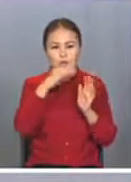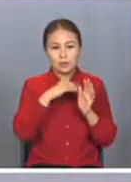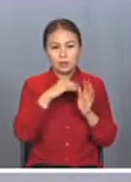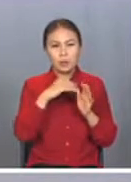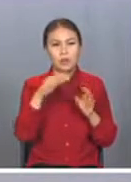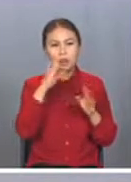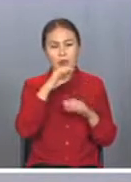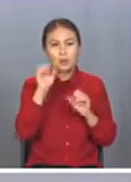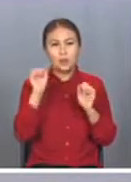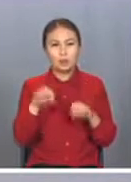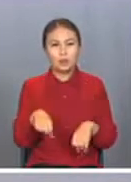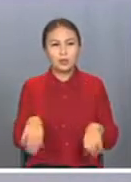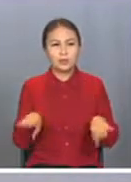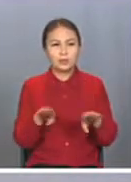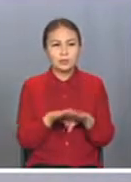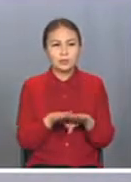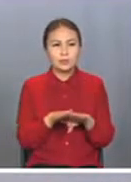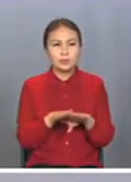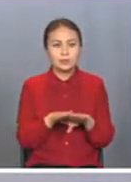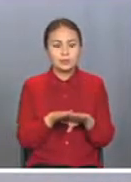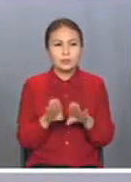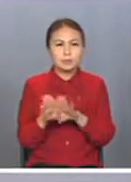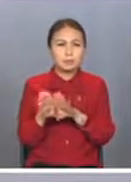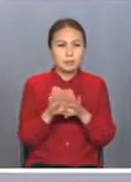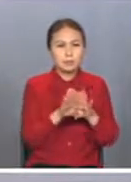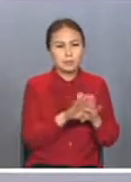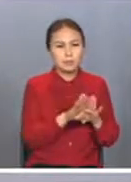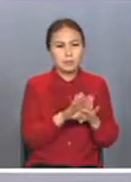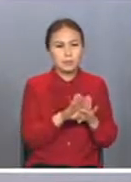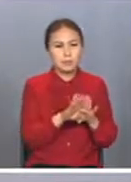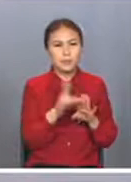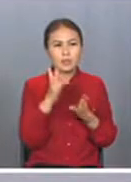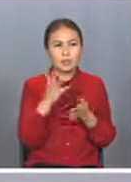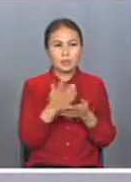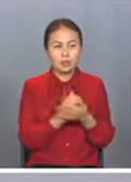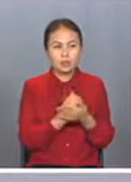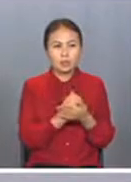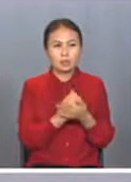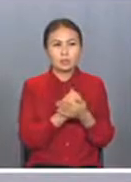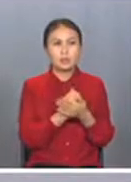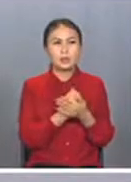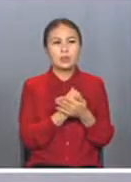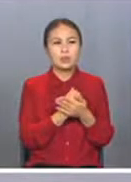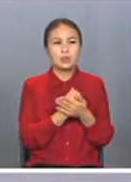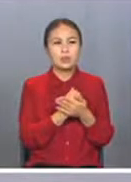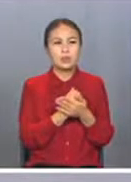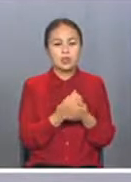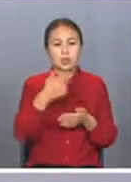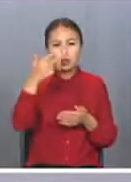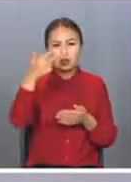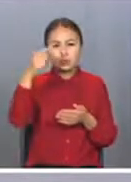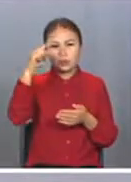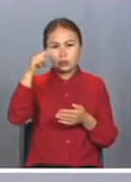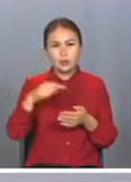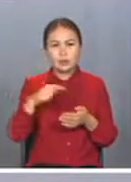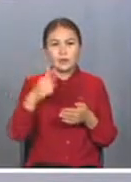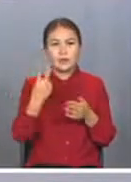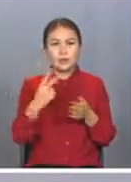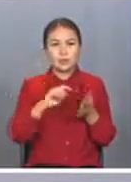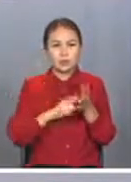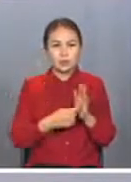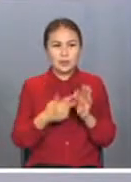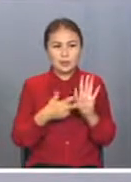Ары қарай іздейік. Тағы да бар ма? Бір дейлер. Тағы да 2 тауып алдым. Енді қарайық. 3 рет 2-нің көбейтіндісі 8-ді